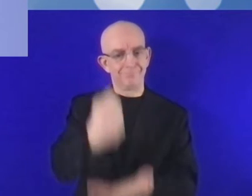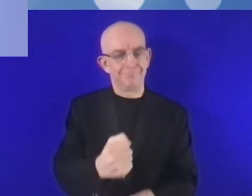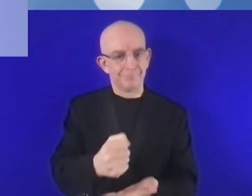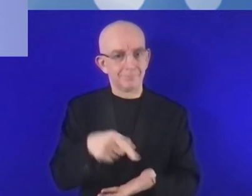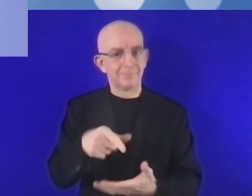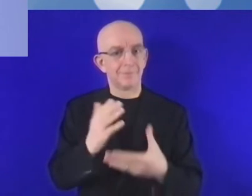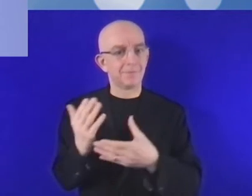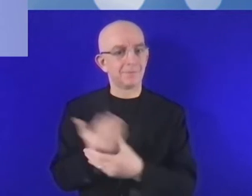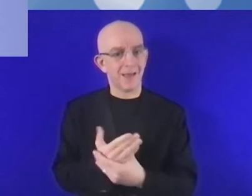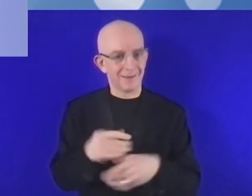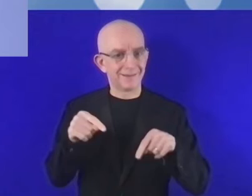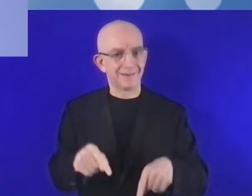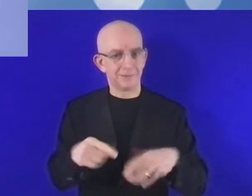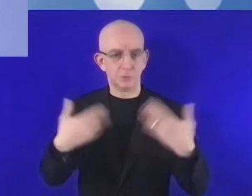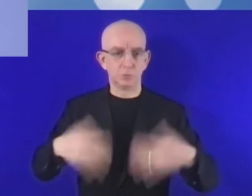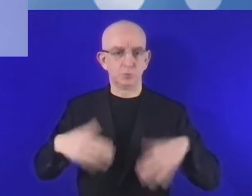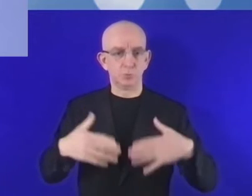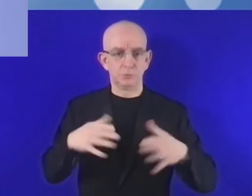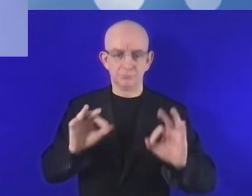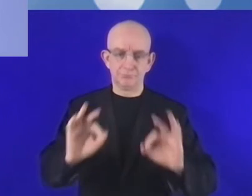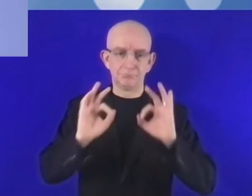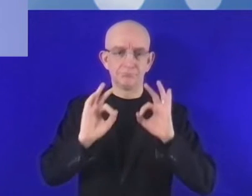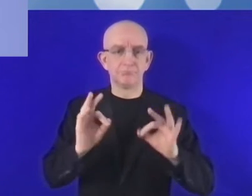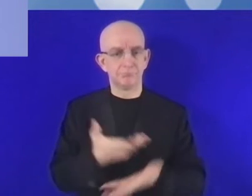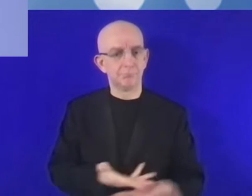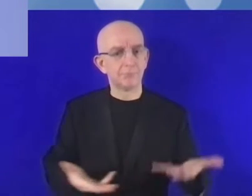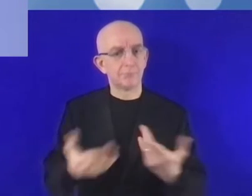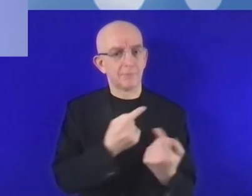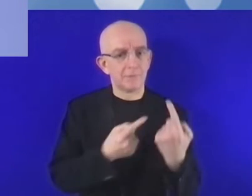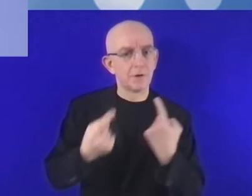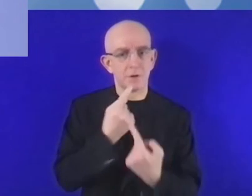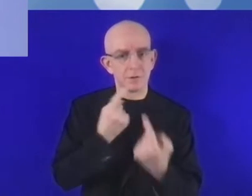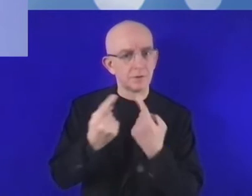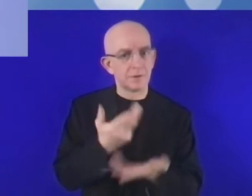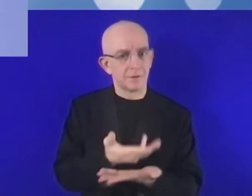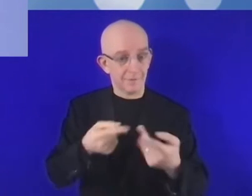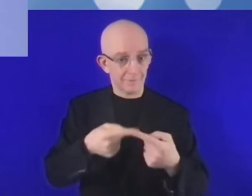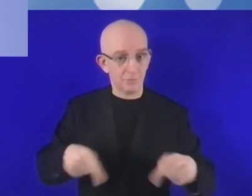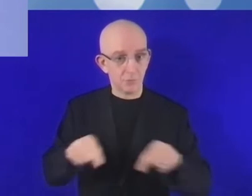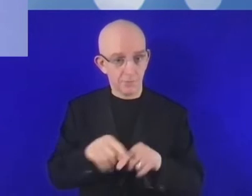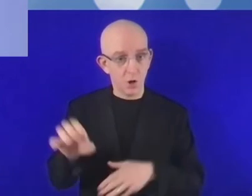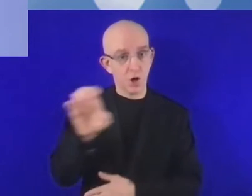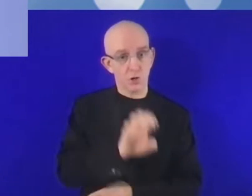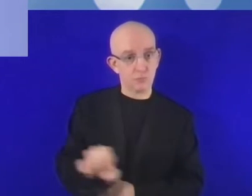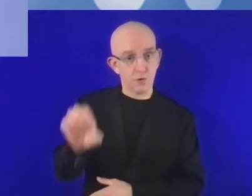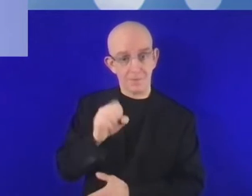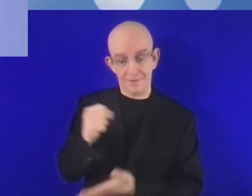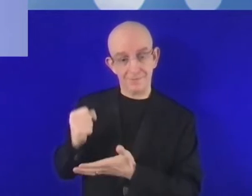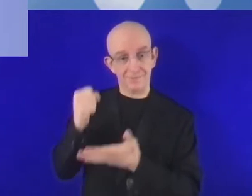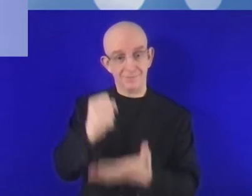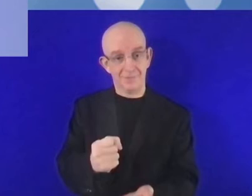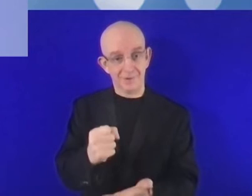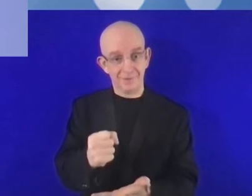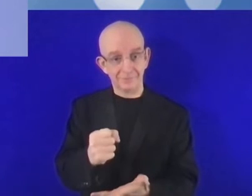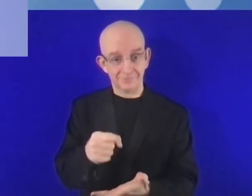с радостью представляю Европейский инвестиционный банк перед такой аудиторией. Европейский